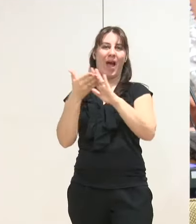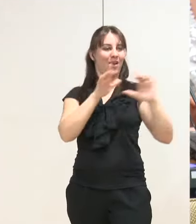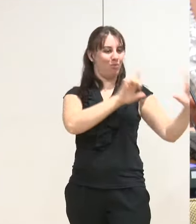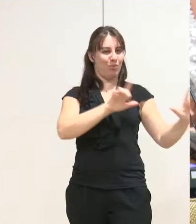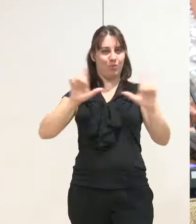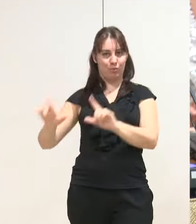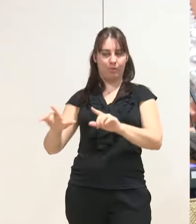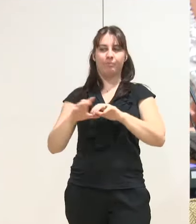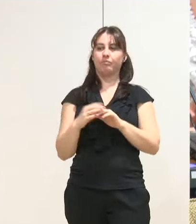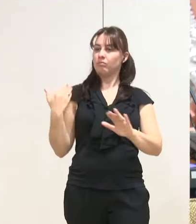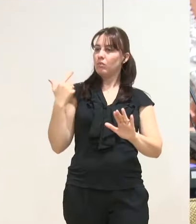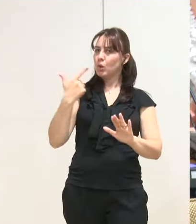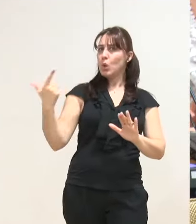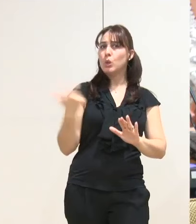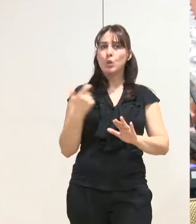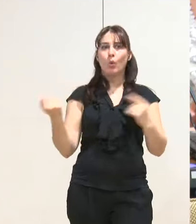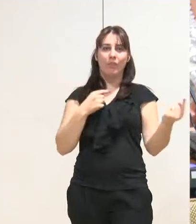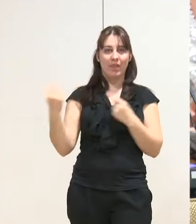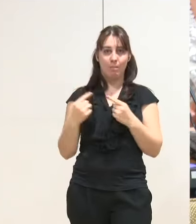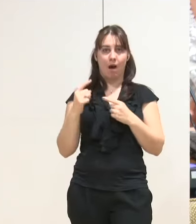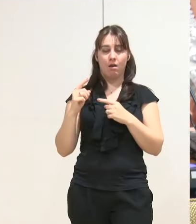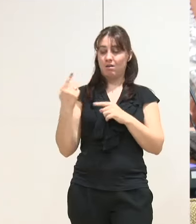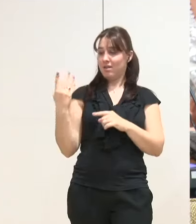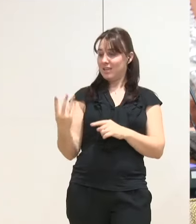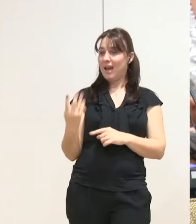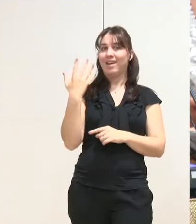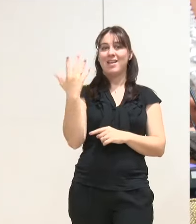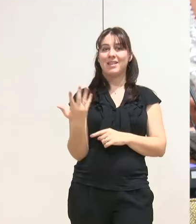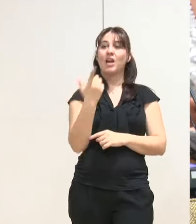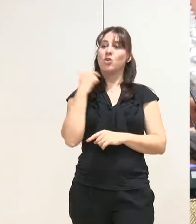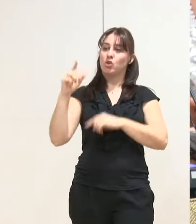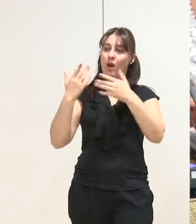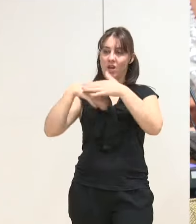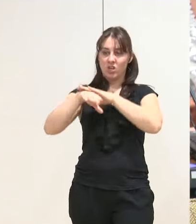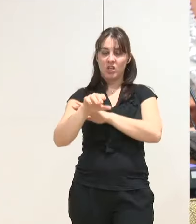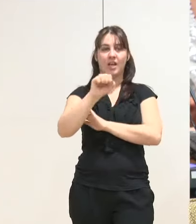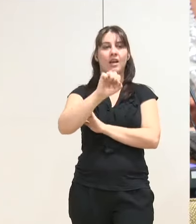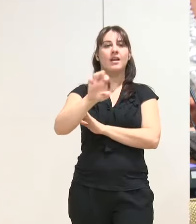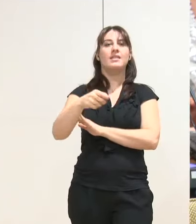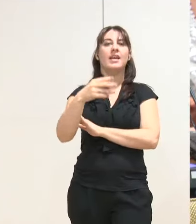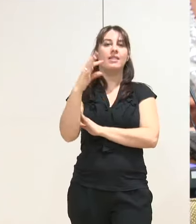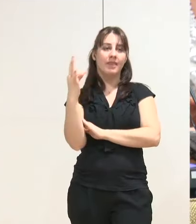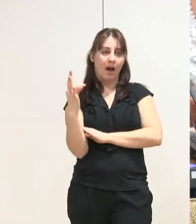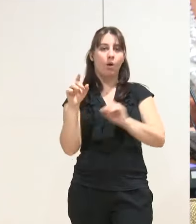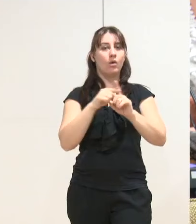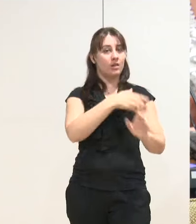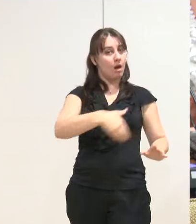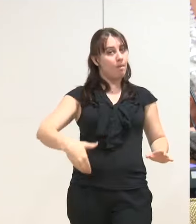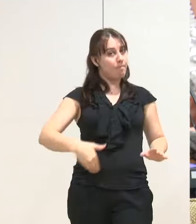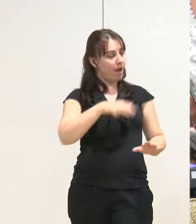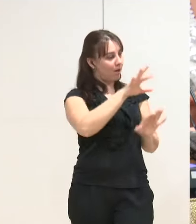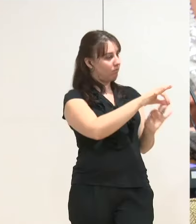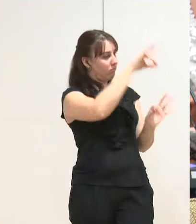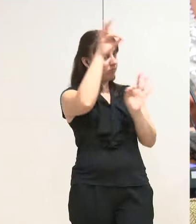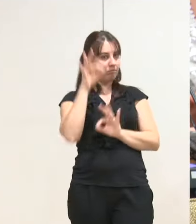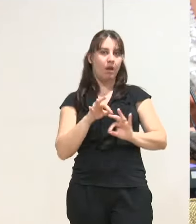débat associés à cet Expo le 4 et 5 juin au Sénat où le maire a participé à un débat sur les liens ville montagne et